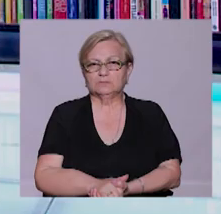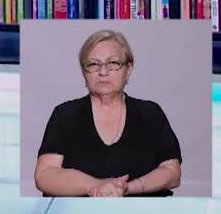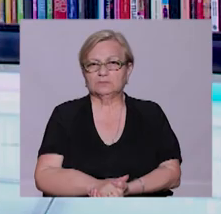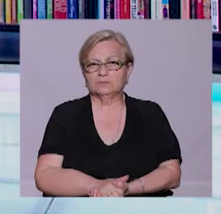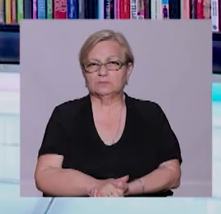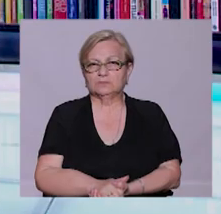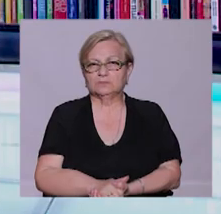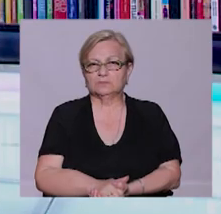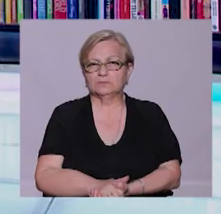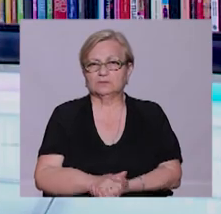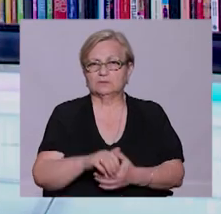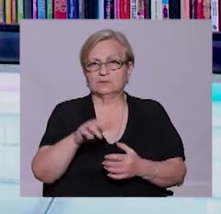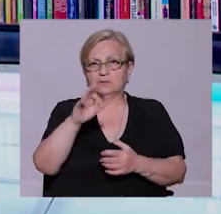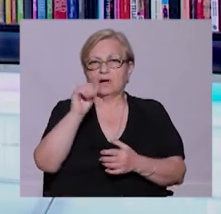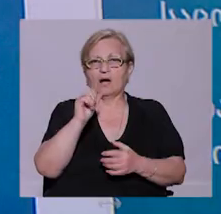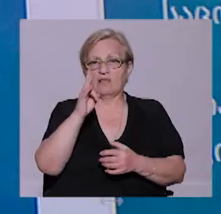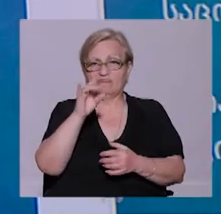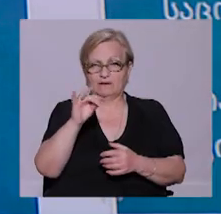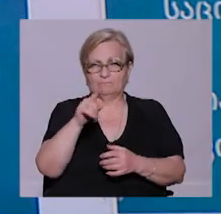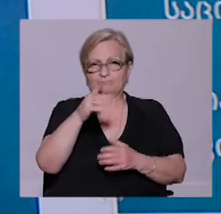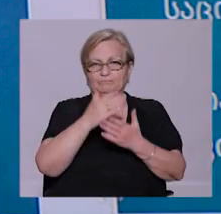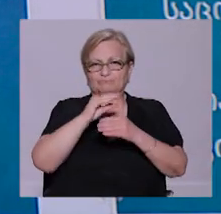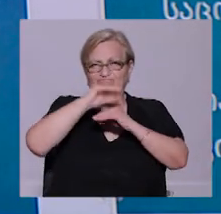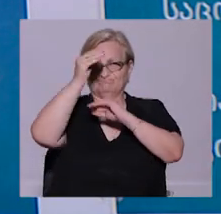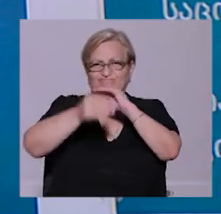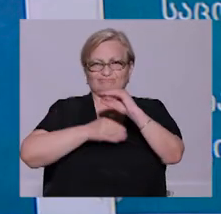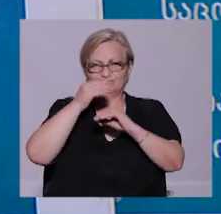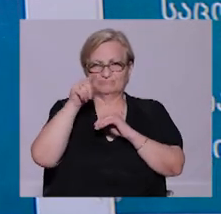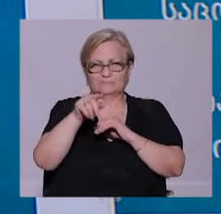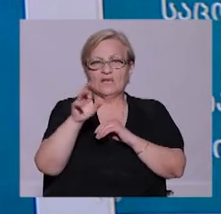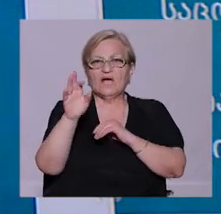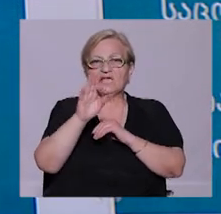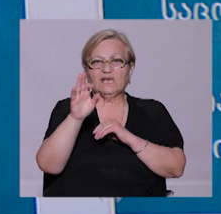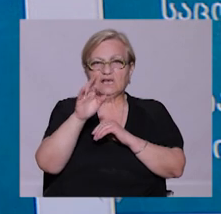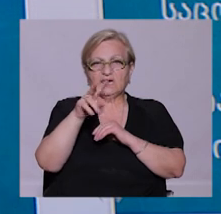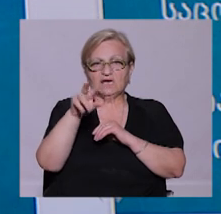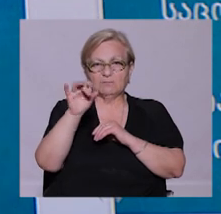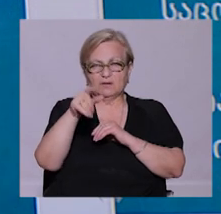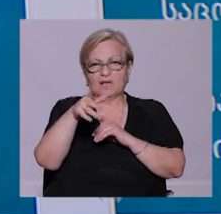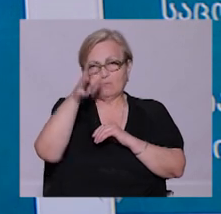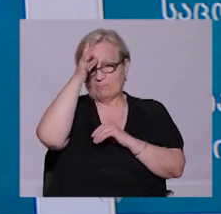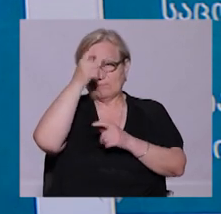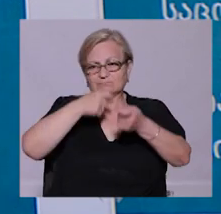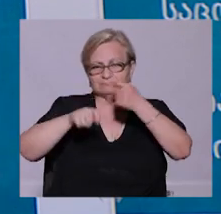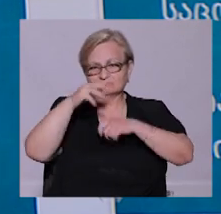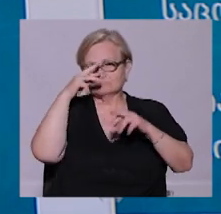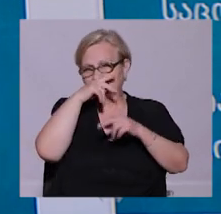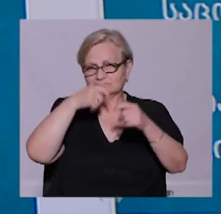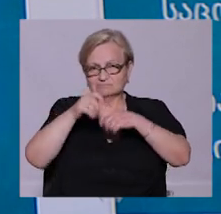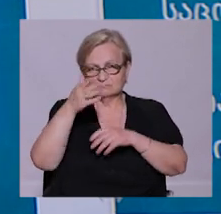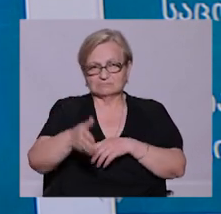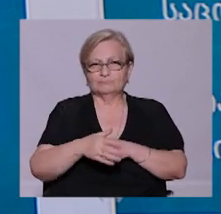ქანი, ეს არის დედამიწის ქერქის წიაღისეული. ქიმია, ეს არის მეცნიერება, რომელიც იკვლევს ნივთიერებათა